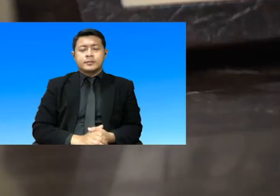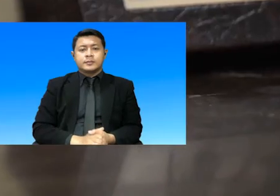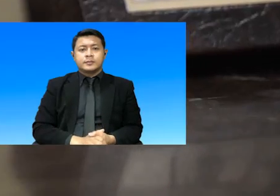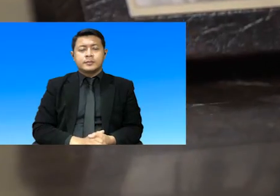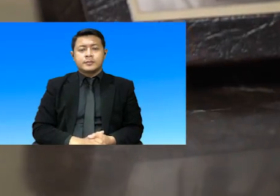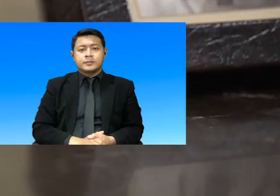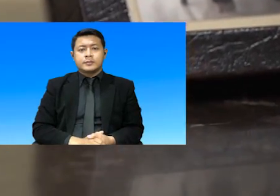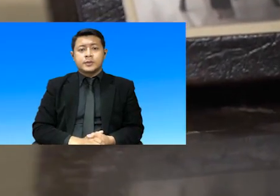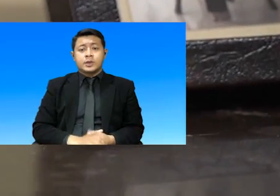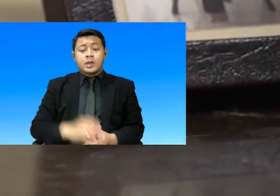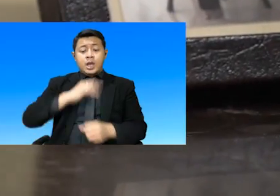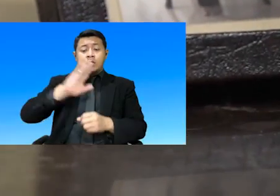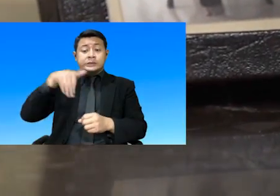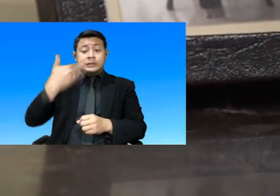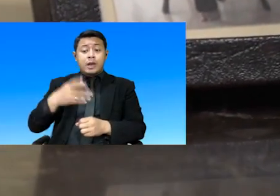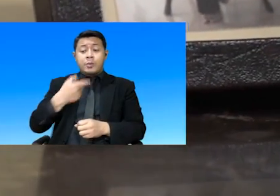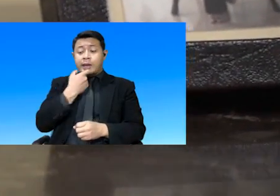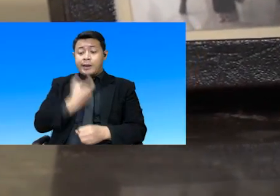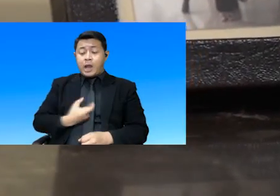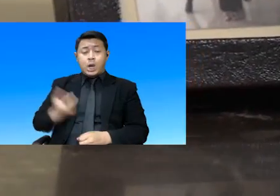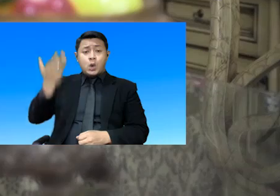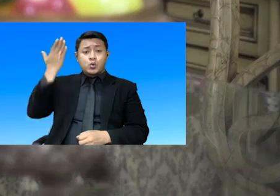Zaman opung dulu,